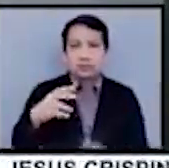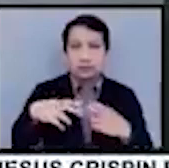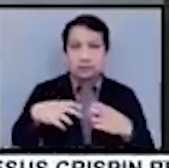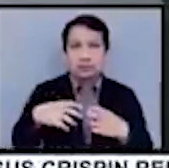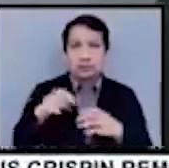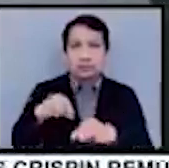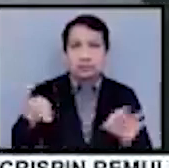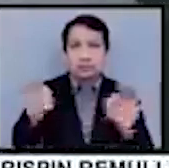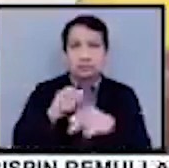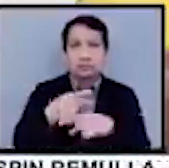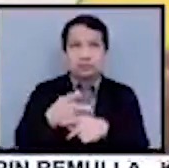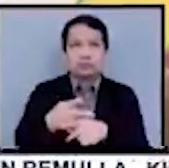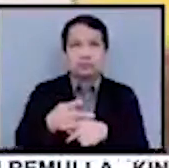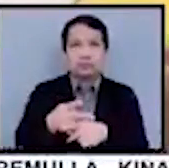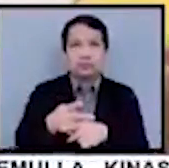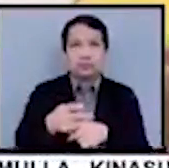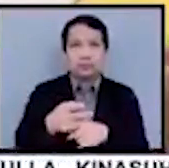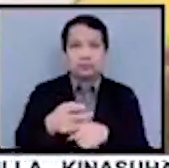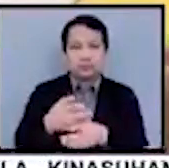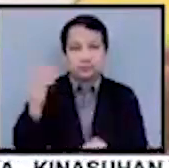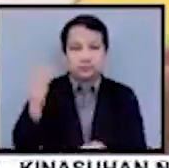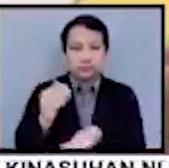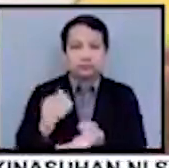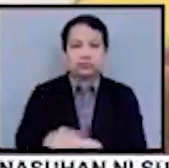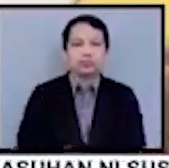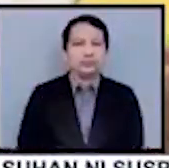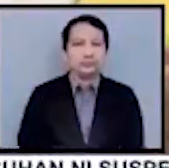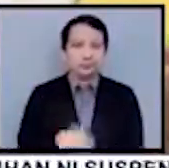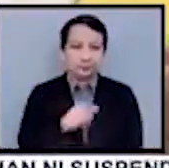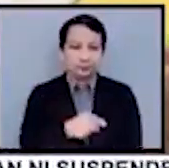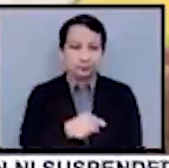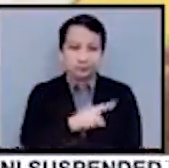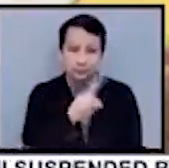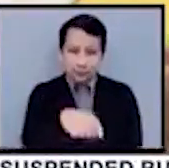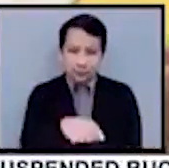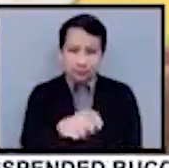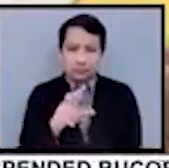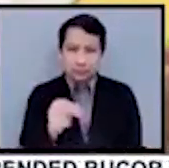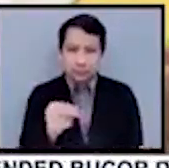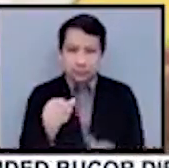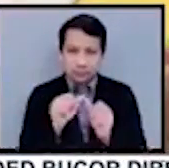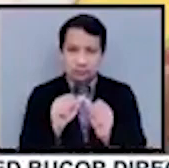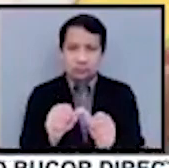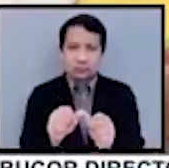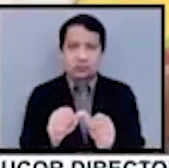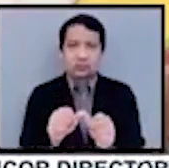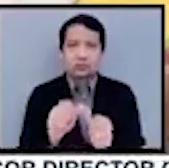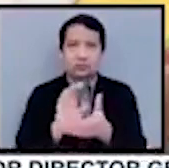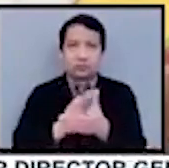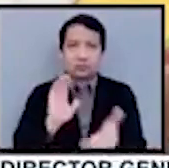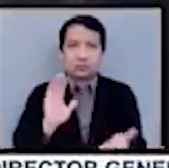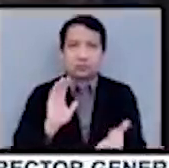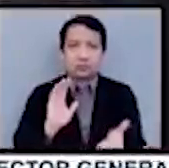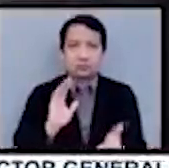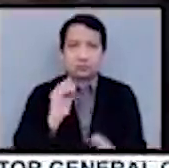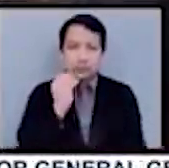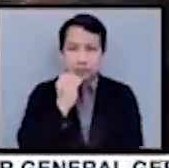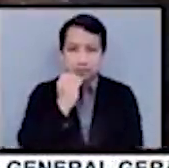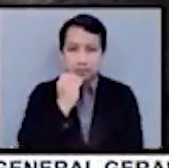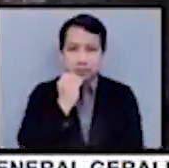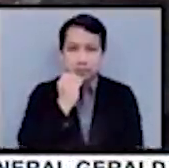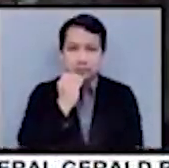yung sufficiency po magbabago. Pero ang tanong, magtutuloy-tuloy kaya ang mahal na presyo ng pagkain? Ayon sa